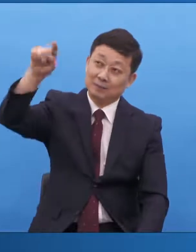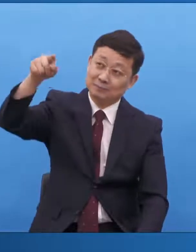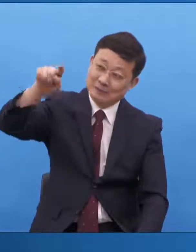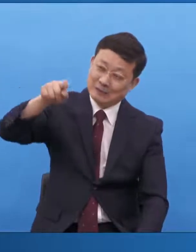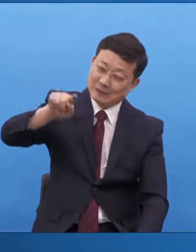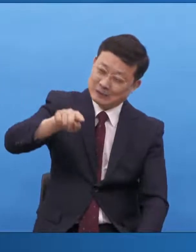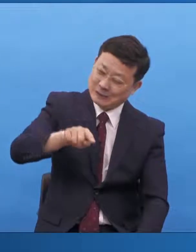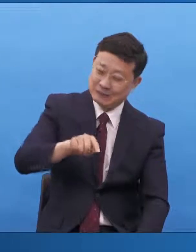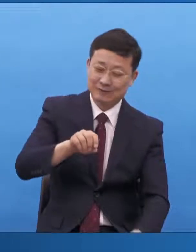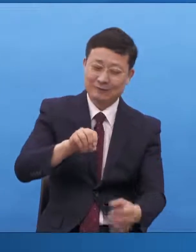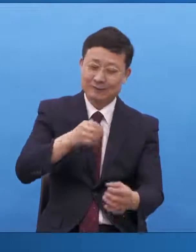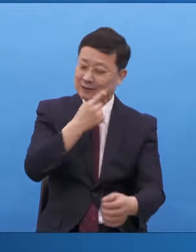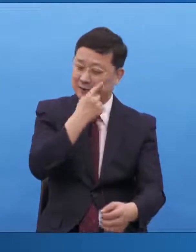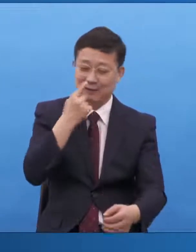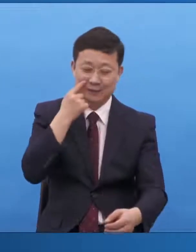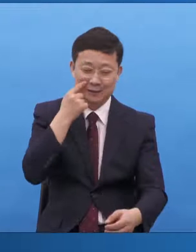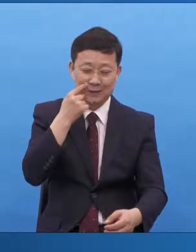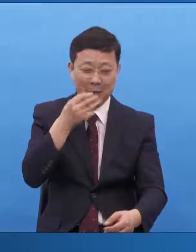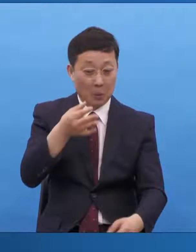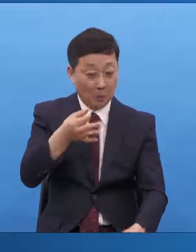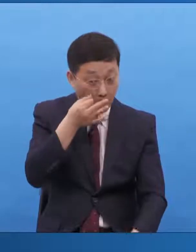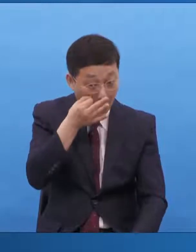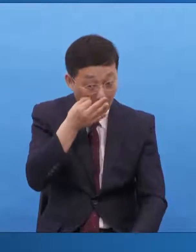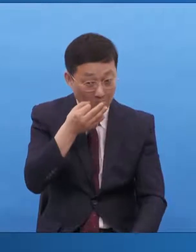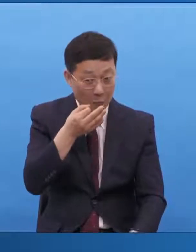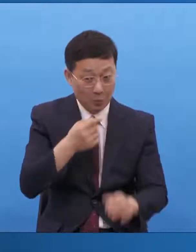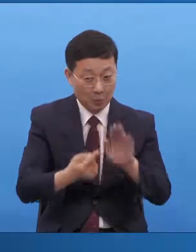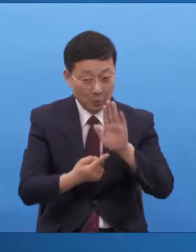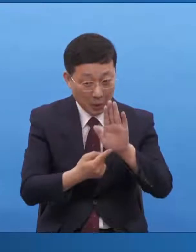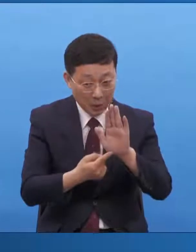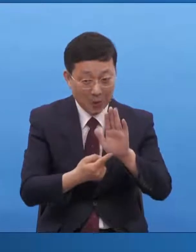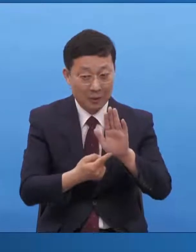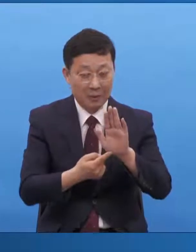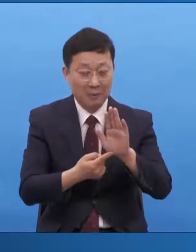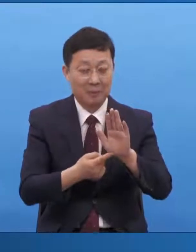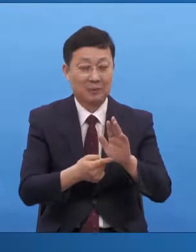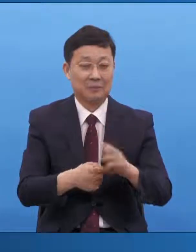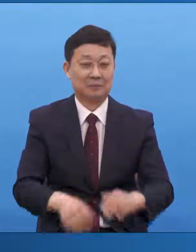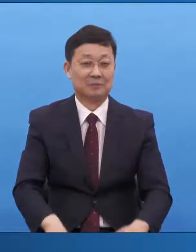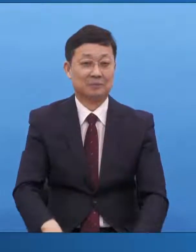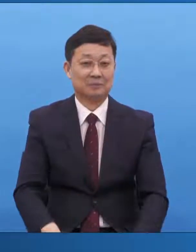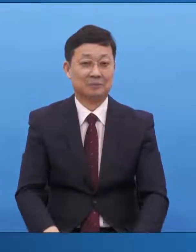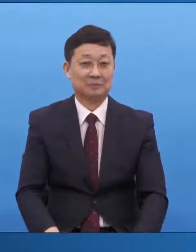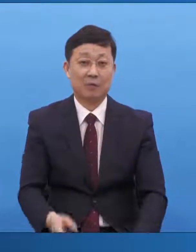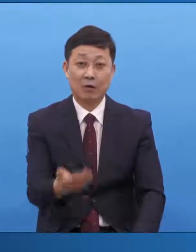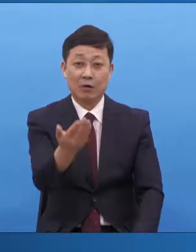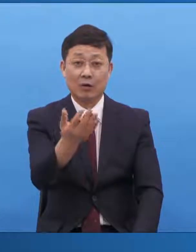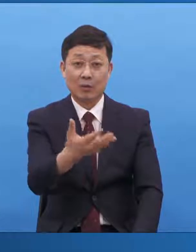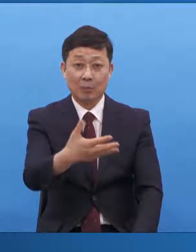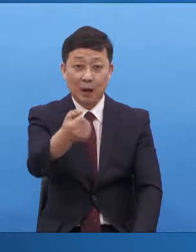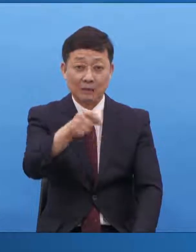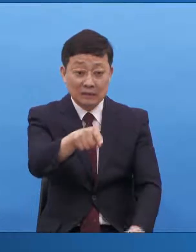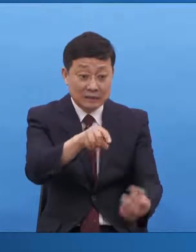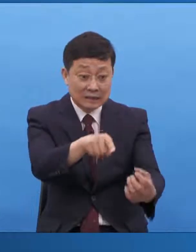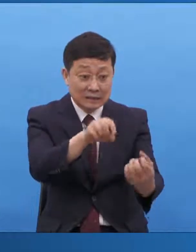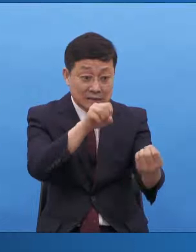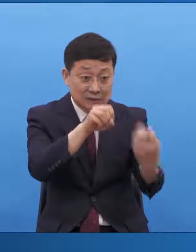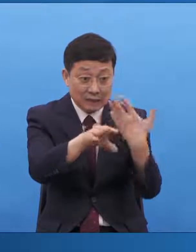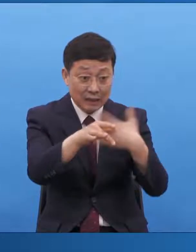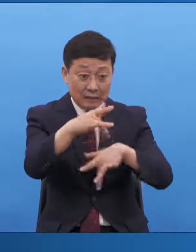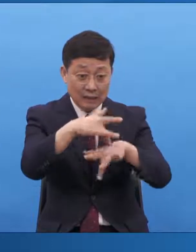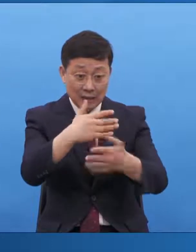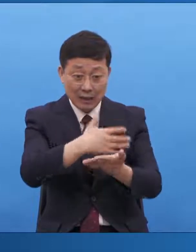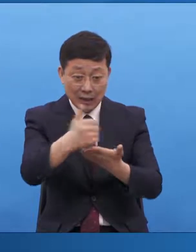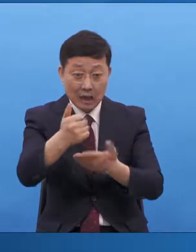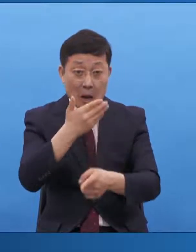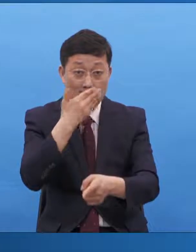actually appears. 자, 타임 속에 나타난 거예요. It appears within time. 그러면 여러분이 받은 응답은 뺏기질 않아요. That you will not lose